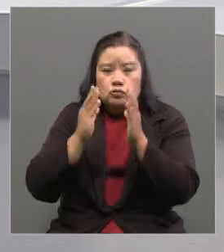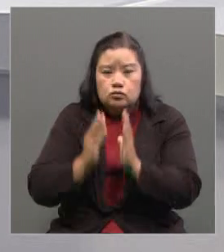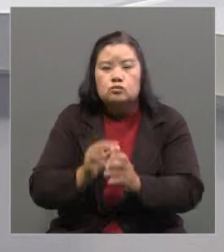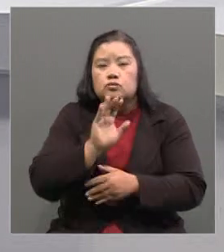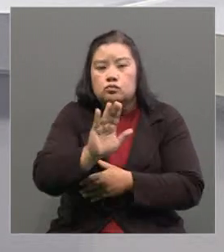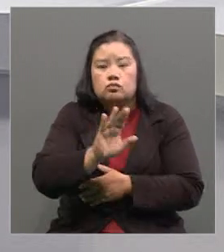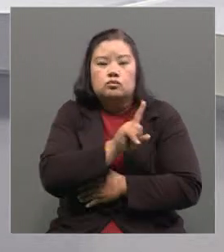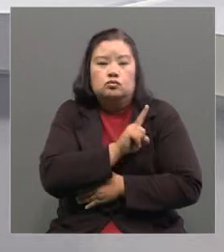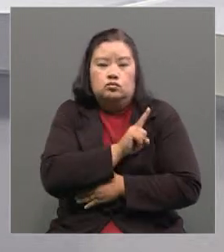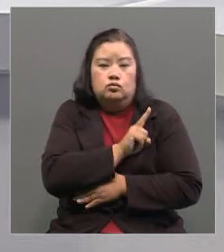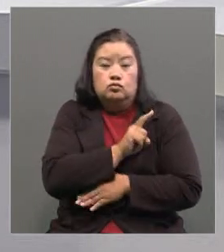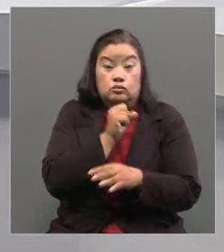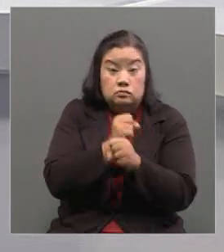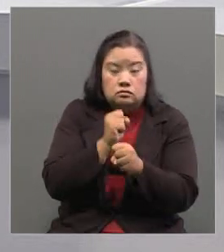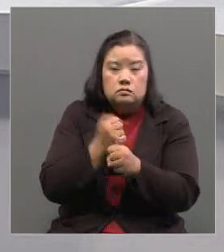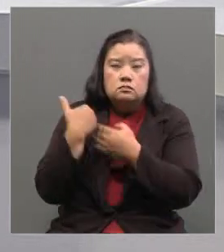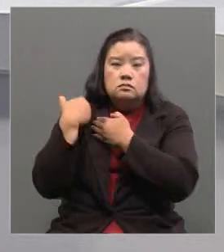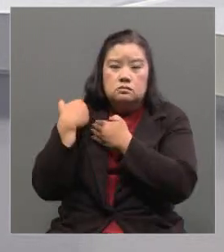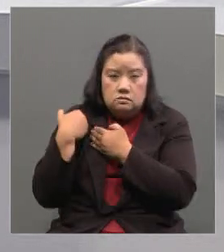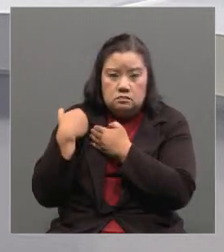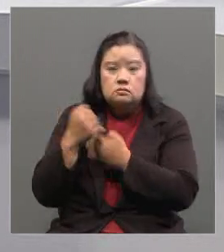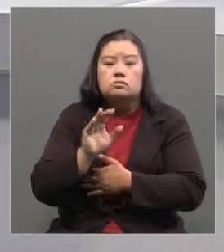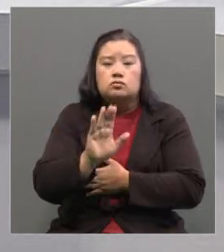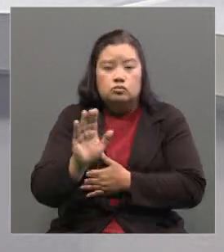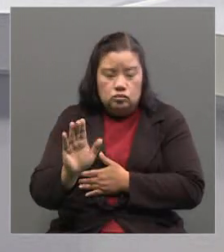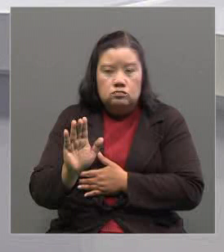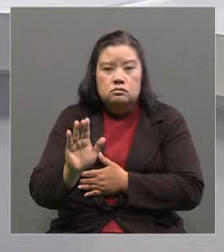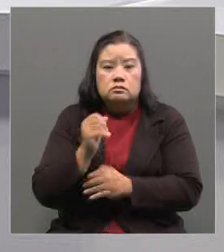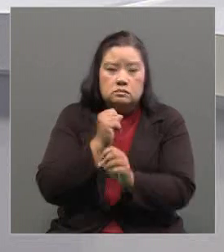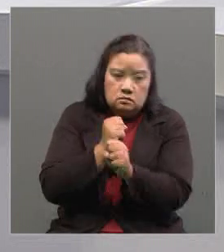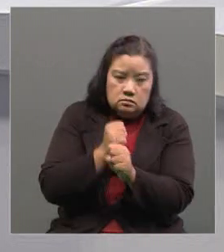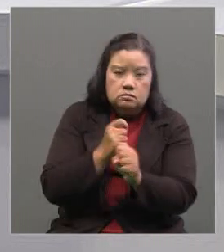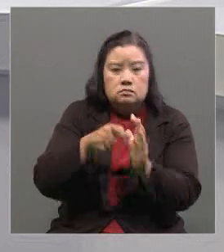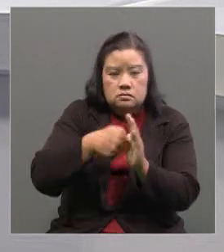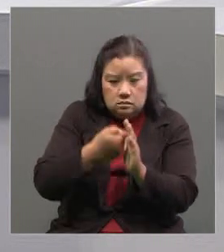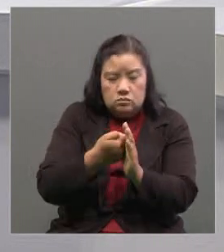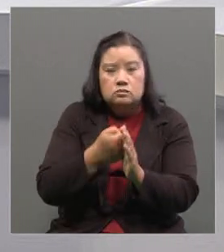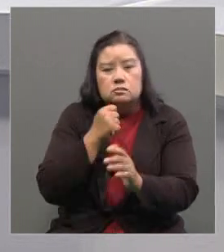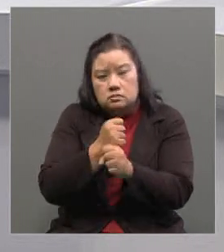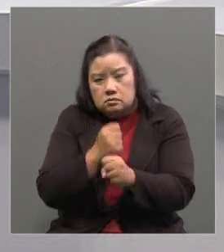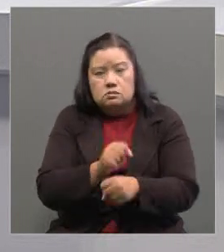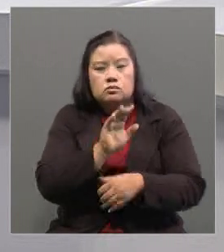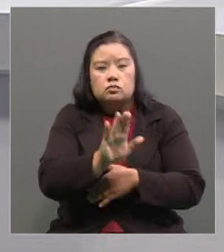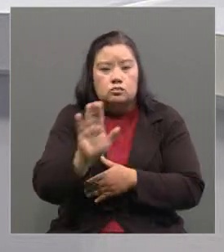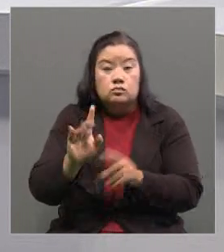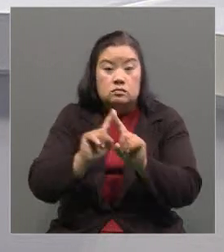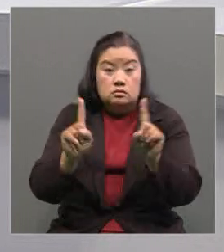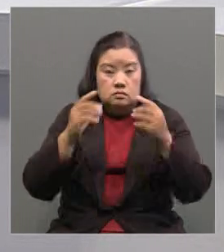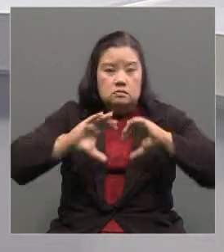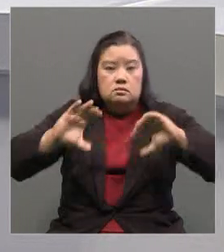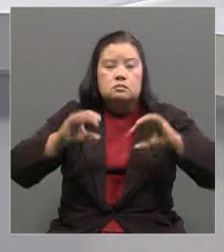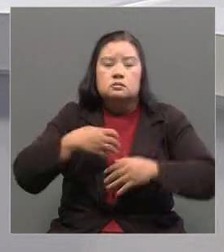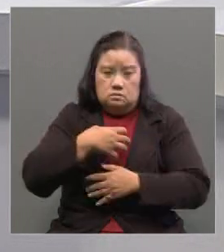ละคนก็จะมีมีภาระแตกต่างกันมีเหตุผลมีเงื่อนไขในชีวิตแตกต่างกันเพียงแต่ว่าวันนี้เนี่ยภาครัฐเองก็อยากจะ